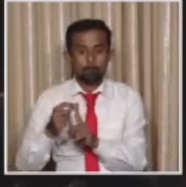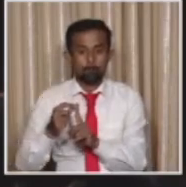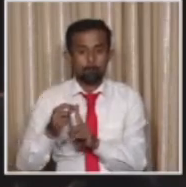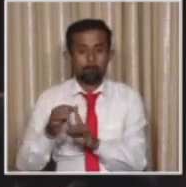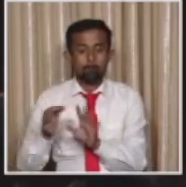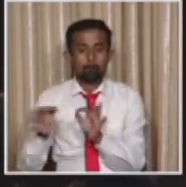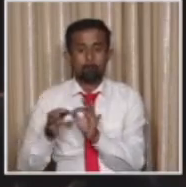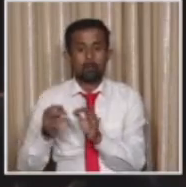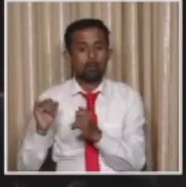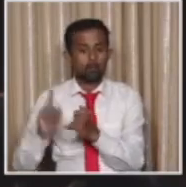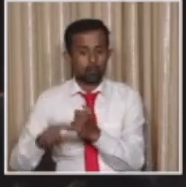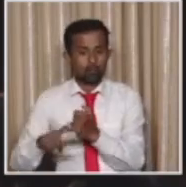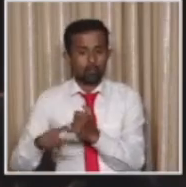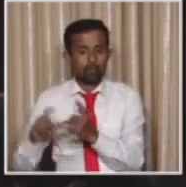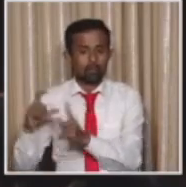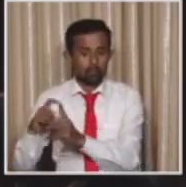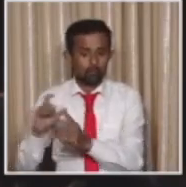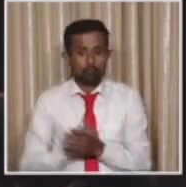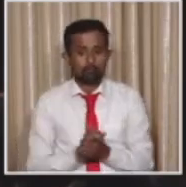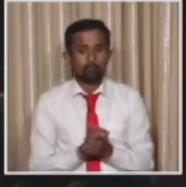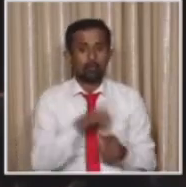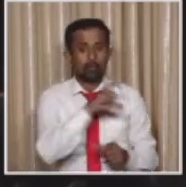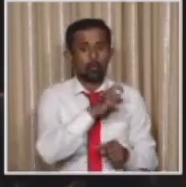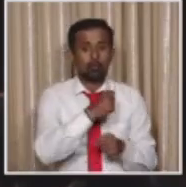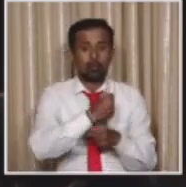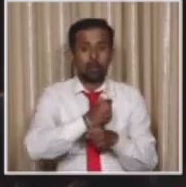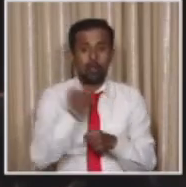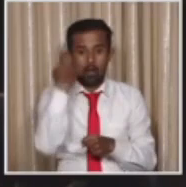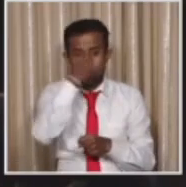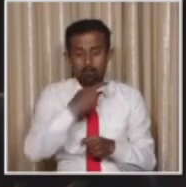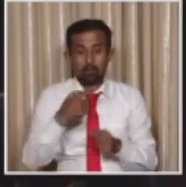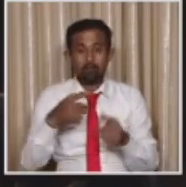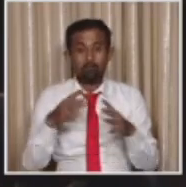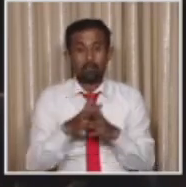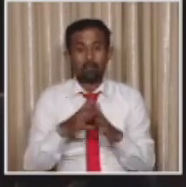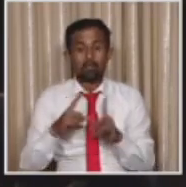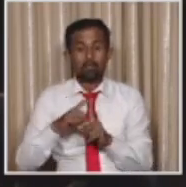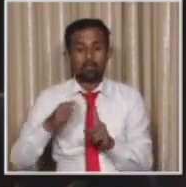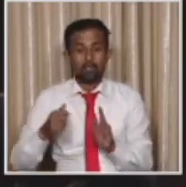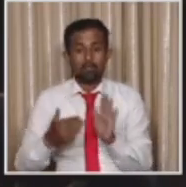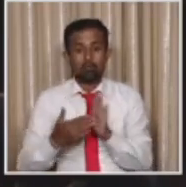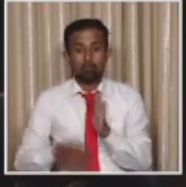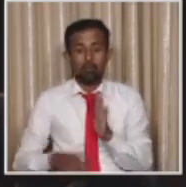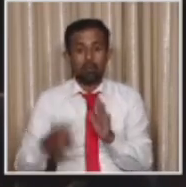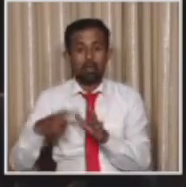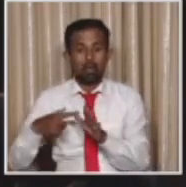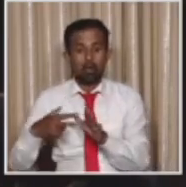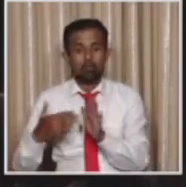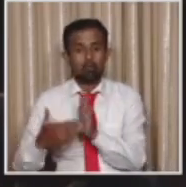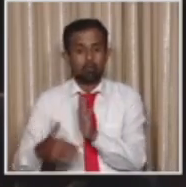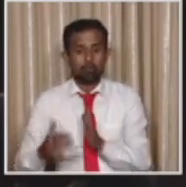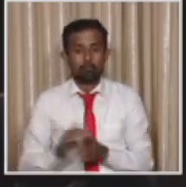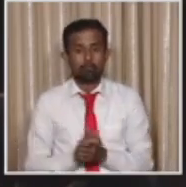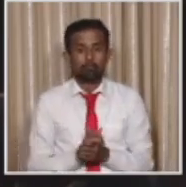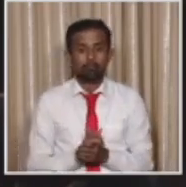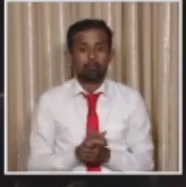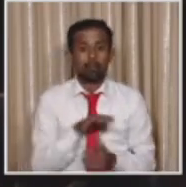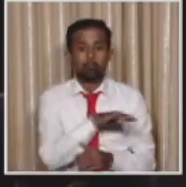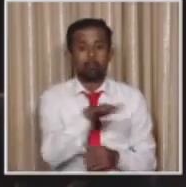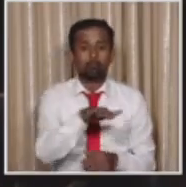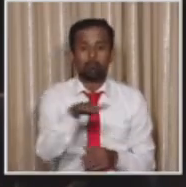බිම්පදුර උස්සටකෙයියාව දික්කෝ විට කොළඹ ගාලුමෝදුර වැල්ලවත්ත දෙහිවල රත්මලාන ගල්කිස්ස මොරටුව අඟුලාන මොරටුව ඇල්ල මේ